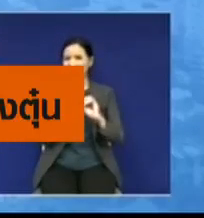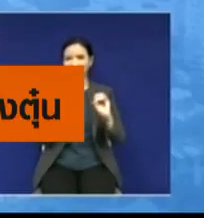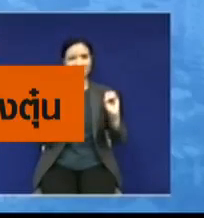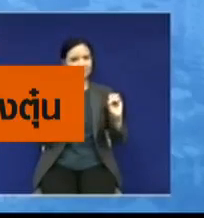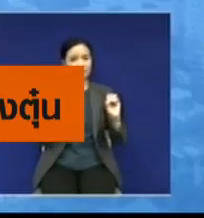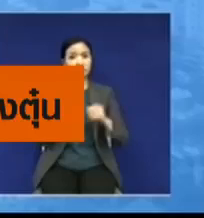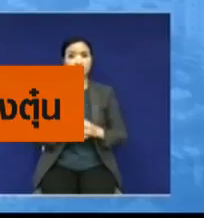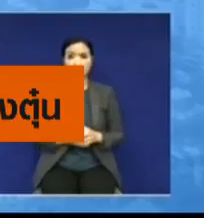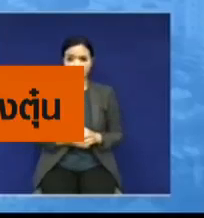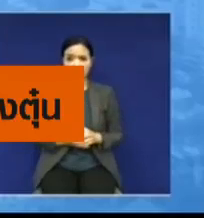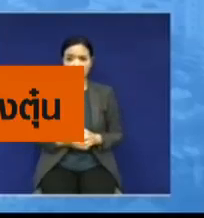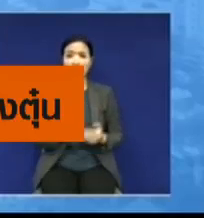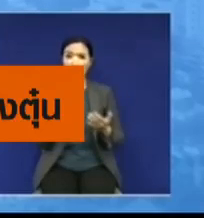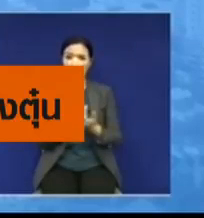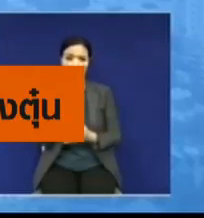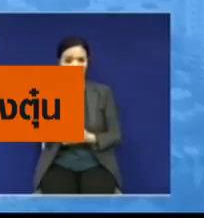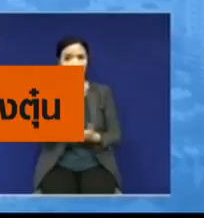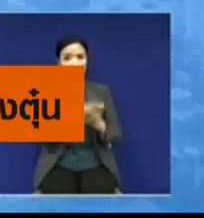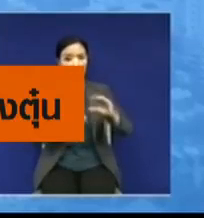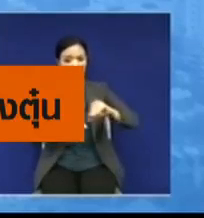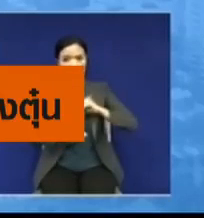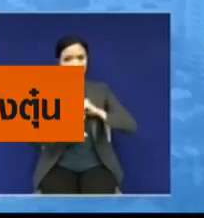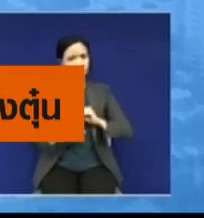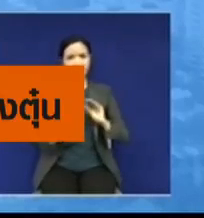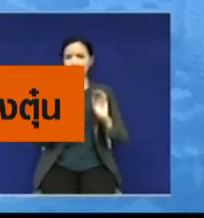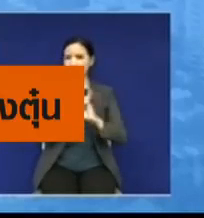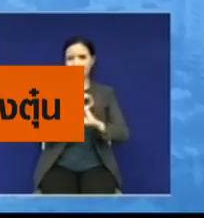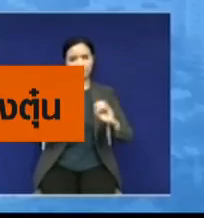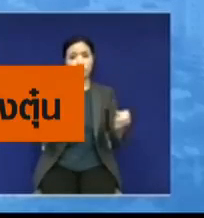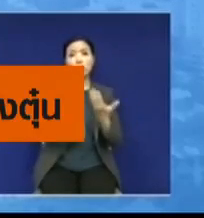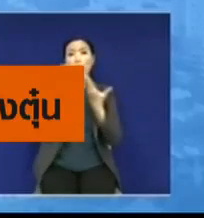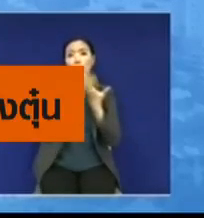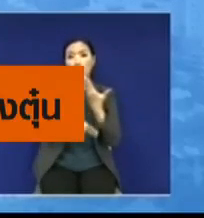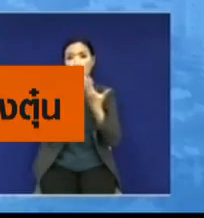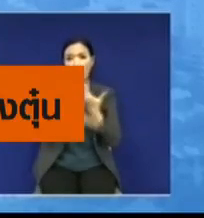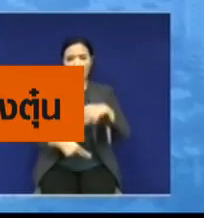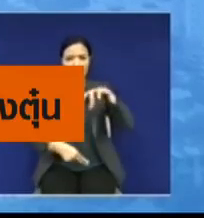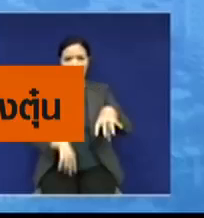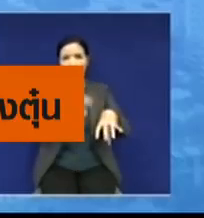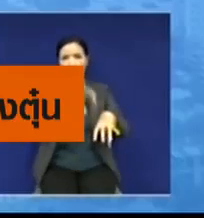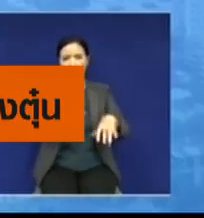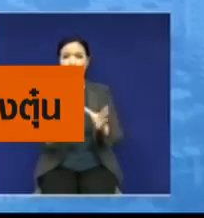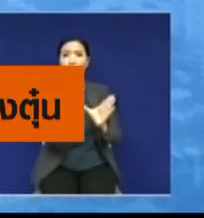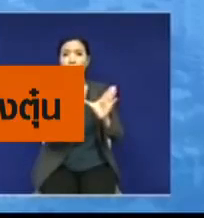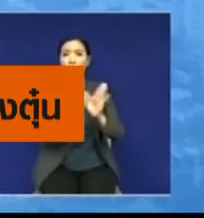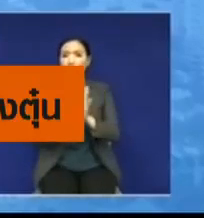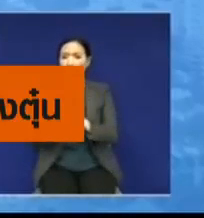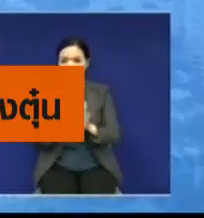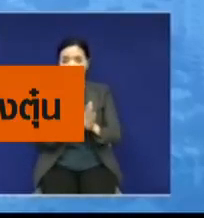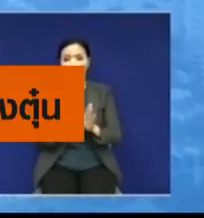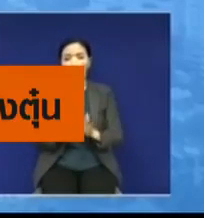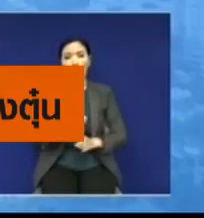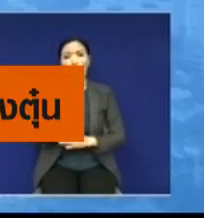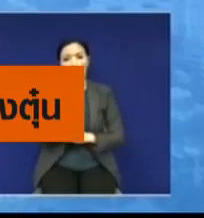ต้องไปมีส่วนต่างหรืออะไรทั้งสิ้นนะครับท่านโรงแรมทั้งหลายที่เข้ามาต้องขอบพระคุณที่เป็นส่วนหนึ่งในการที่